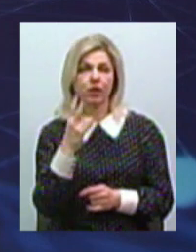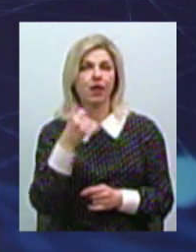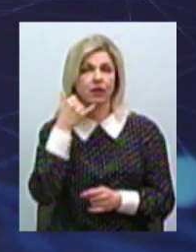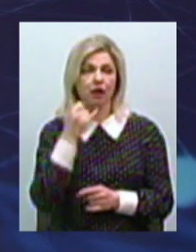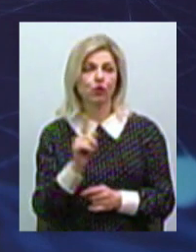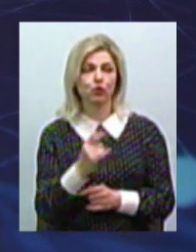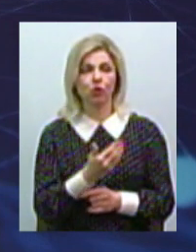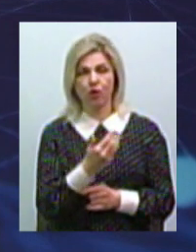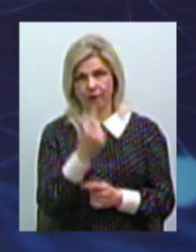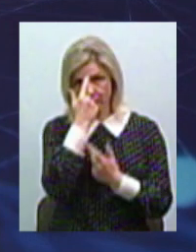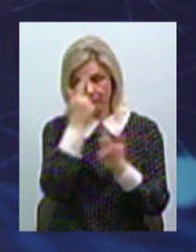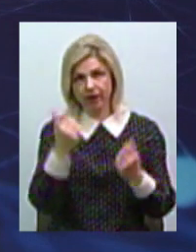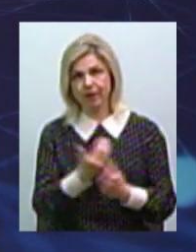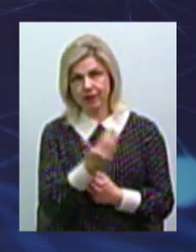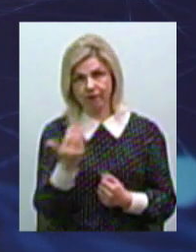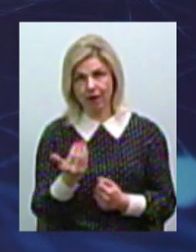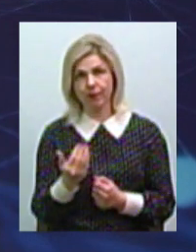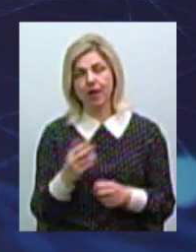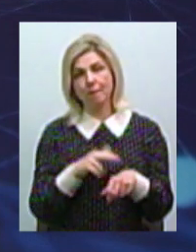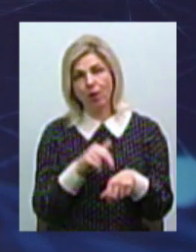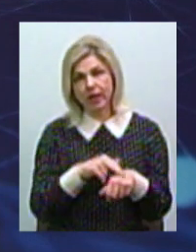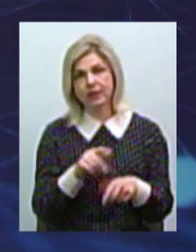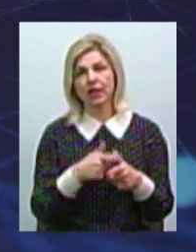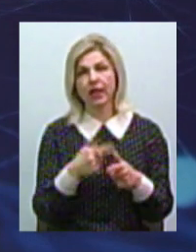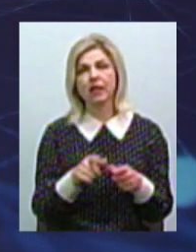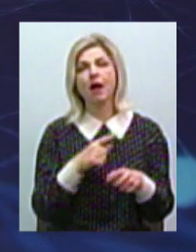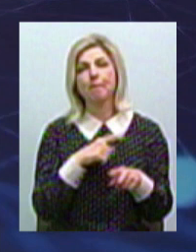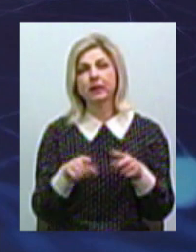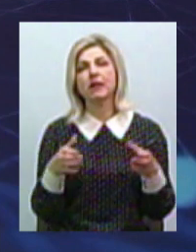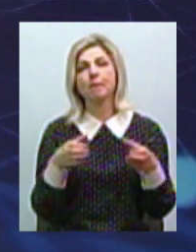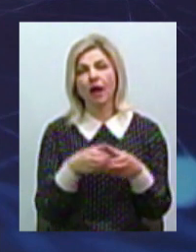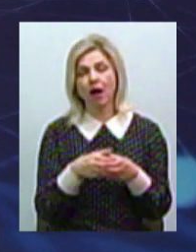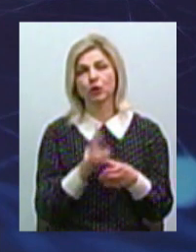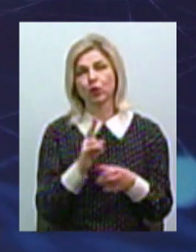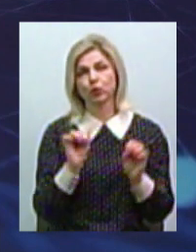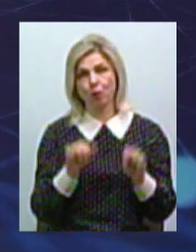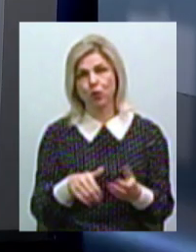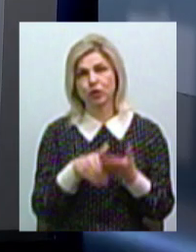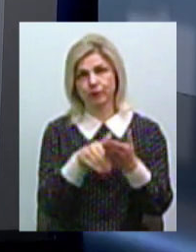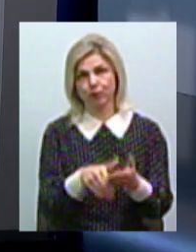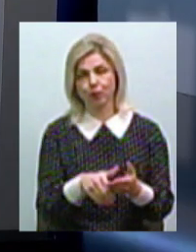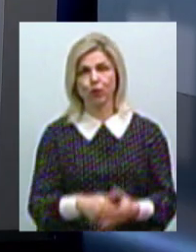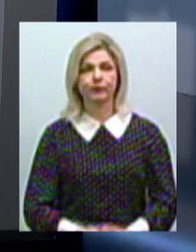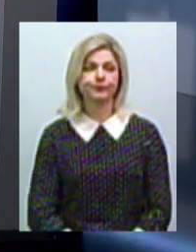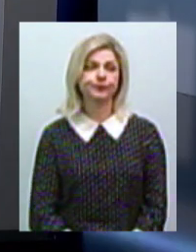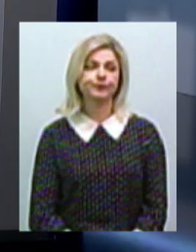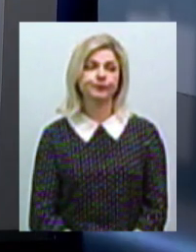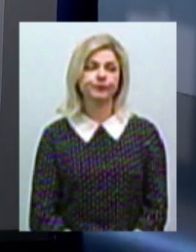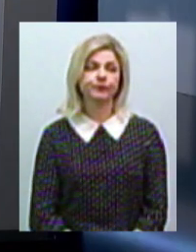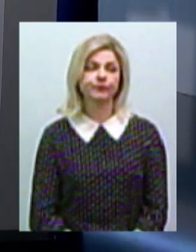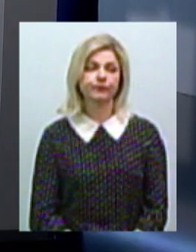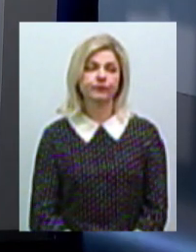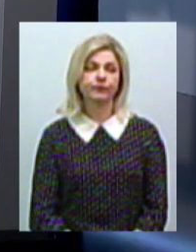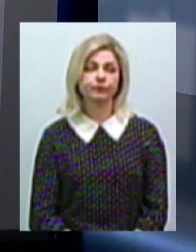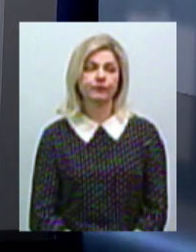сьогодні сказали, для того, щоб викликати або органи поліції, або мобільні бригади, які можуть надати кваліфіковану допомогу. Олександра, і крапка